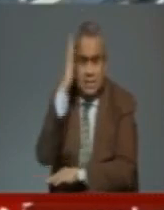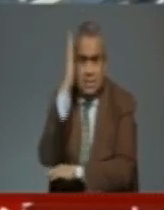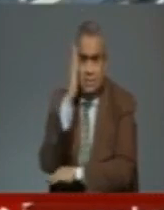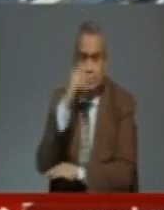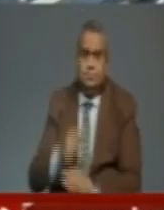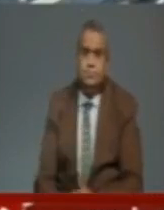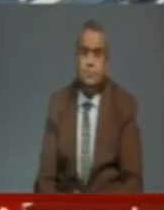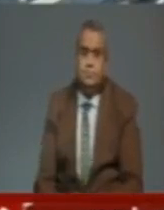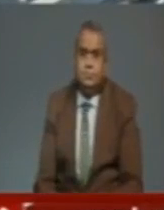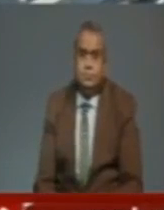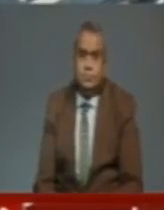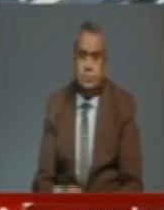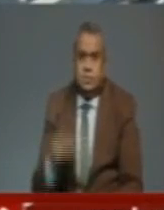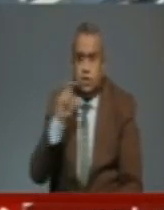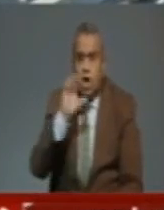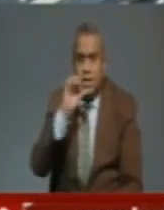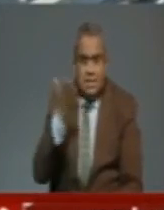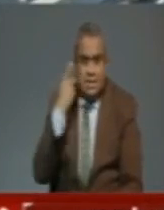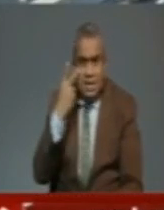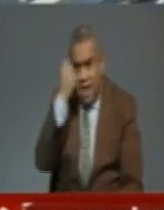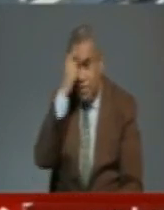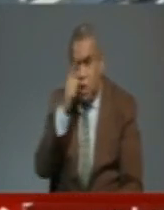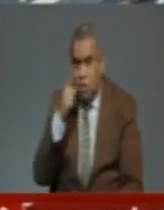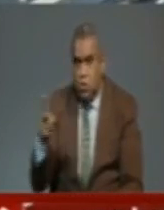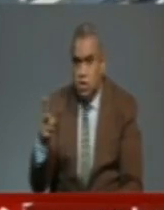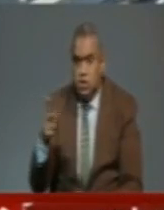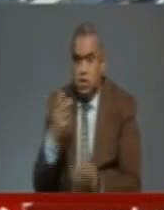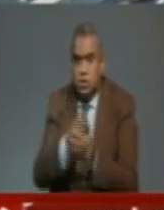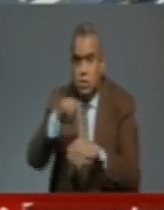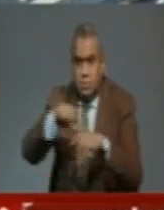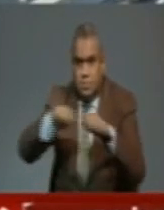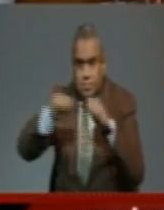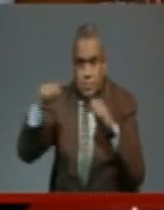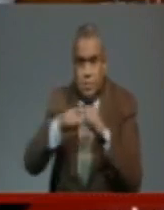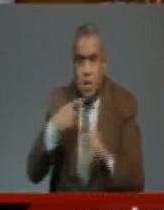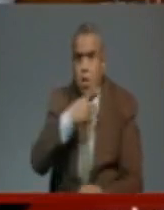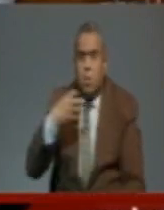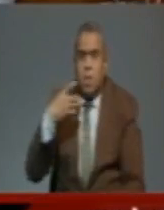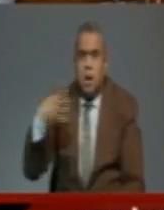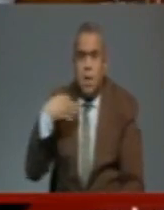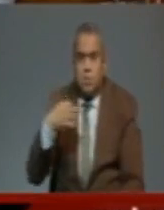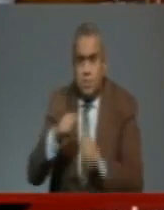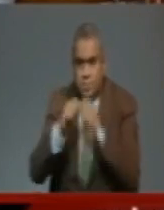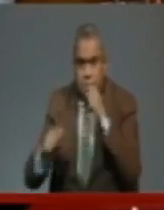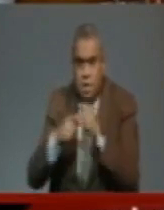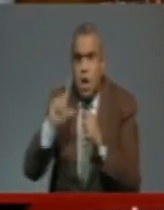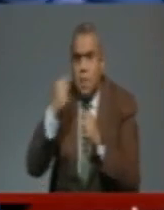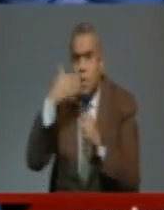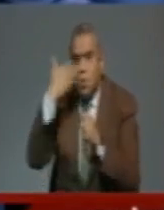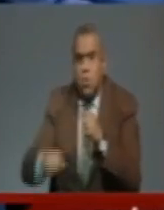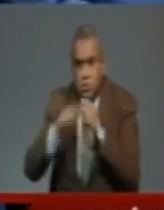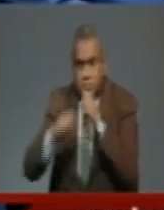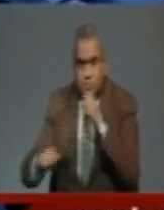في سبتمبر 21. الرصيف ده يا فندم طوله 433 متر، العمق 15.5 متر، ساحه التداول